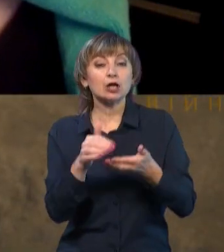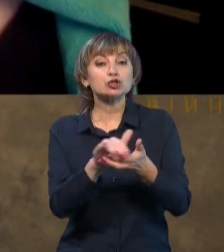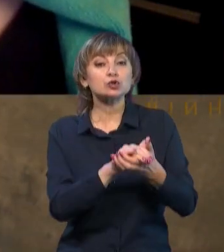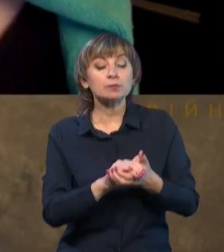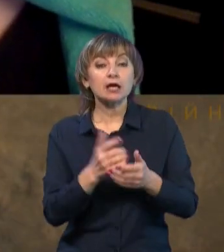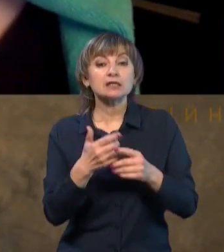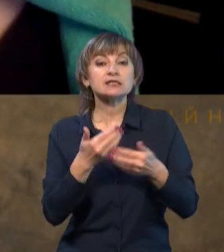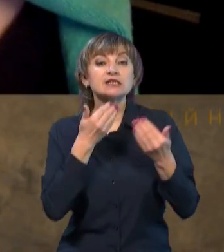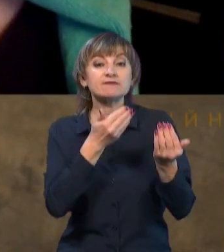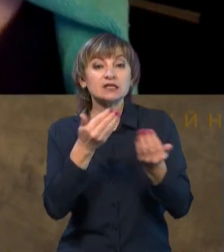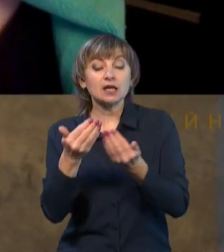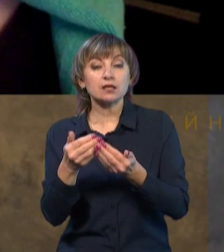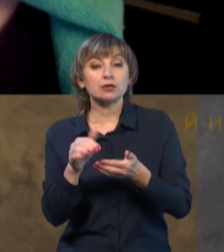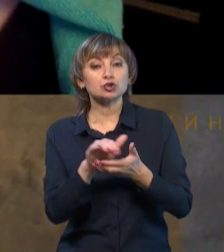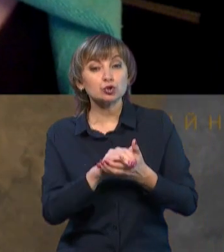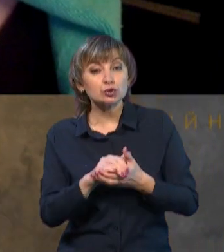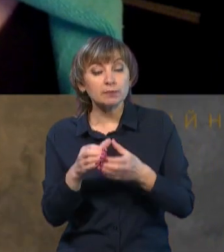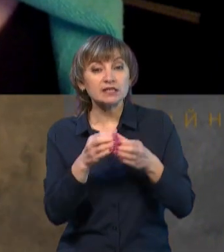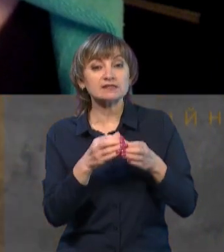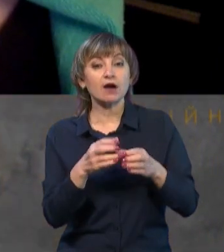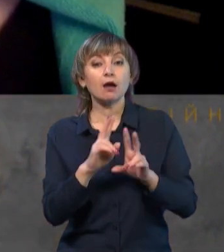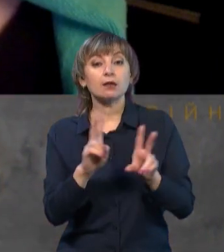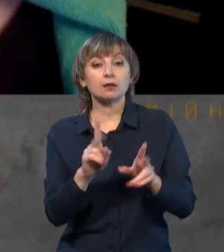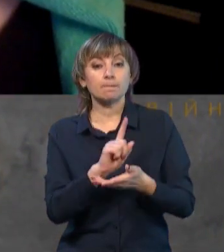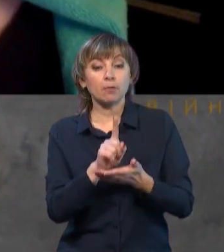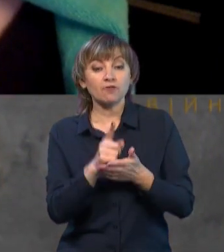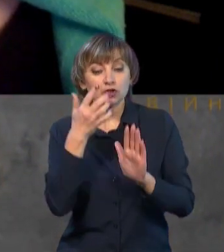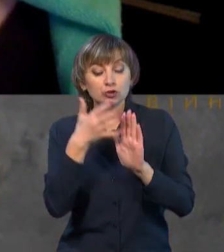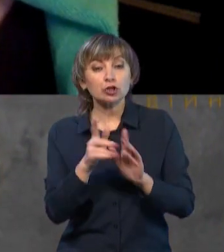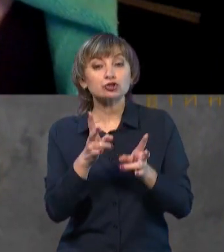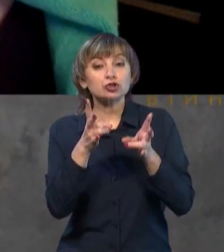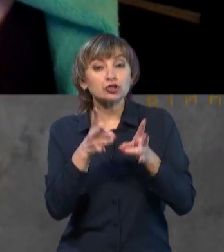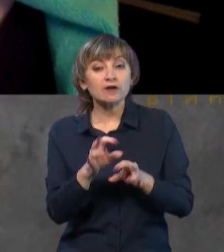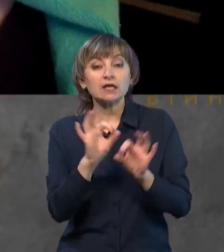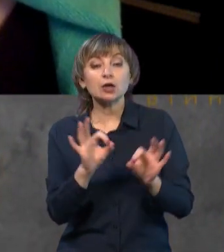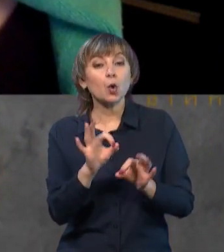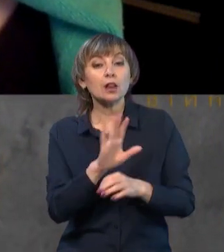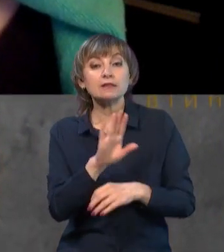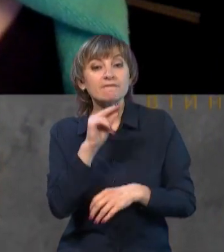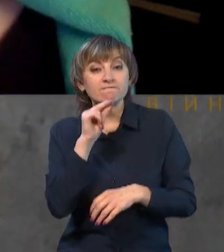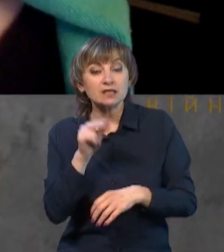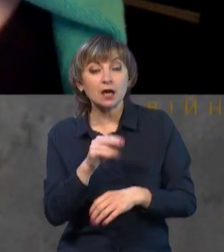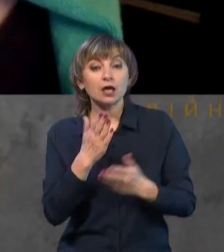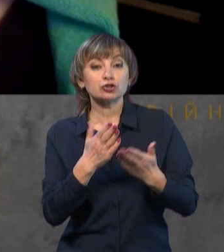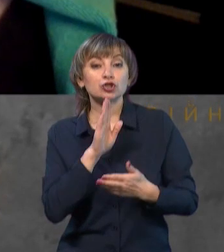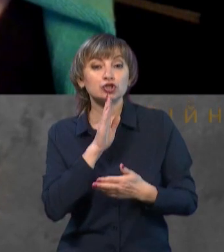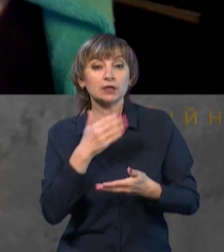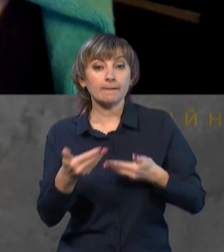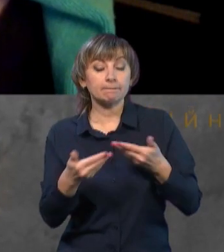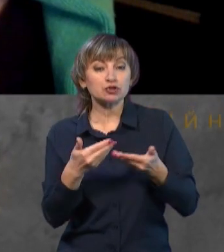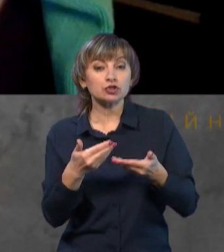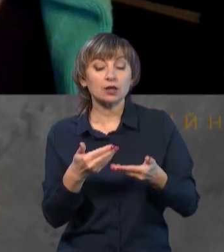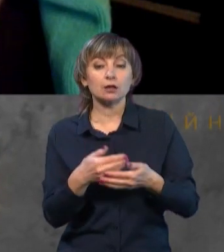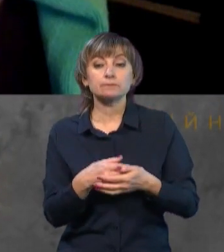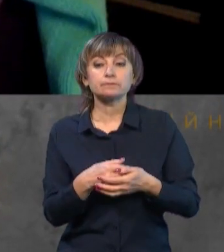більше це звертання до суспільства, яке повинно розуміти, що жертва ніколи не винна. Так, що навіть якщо жінка пішла там